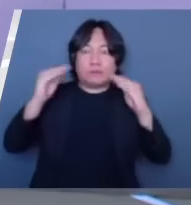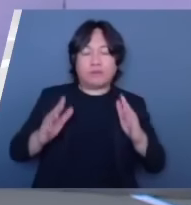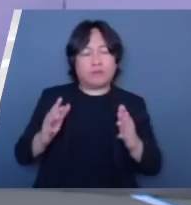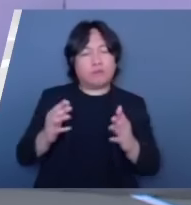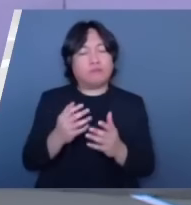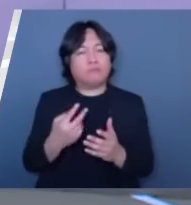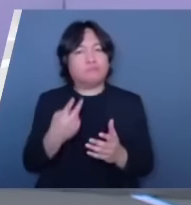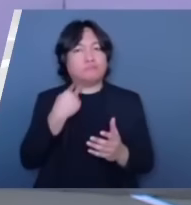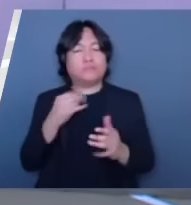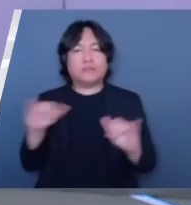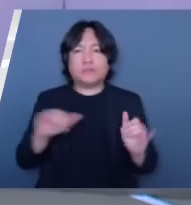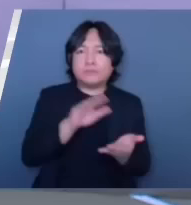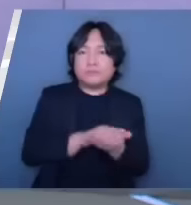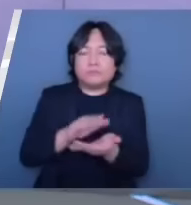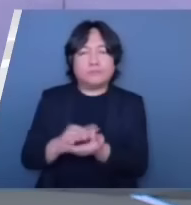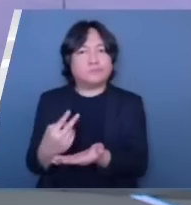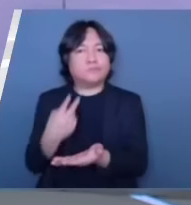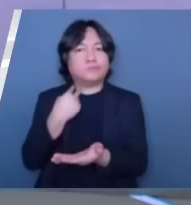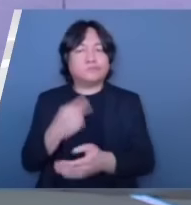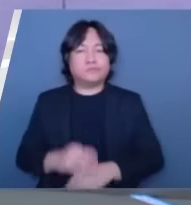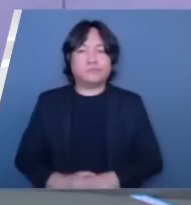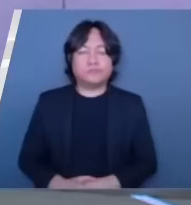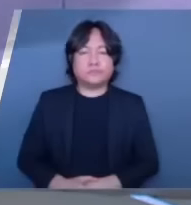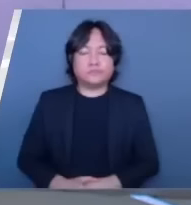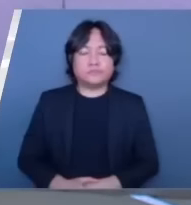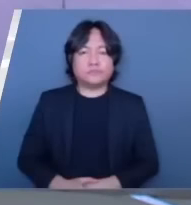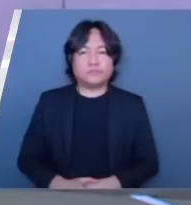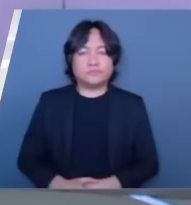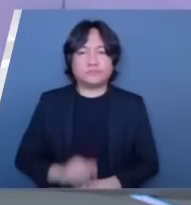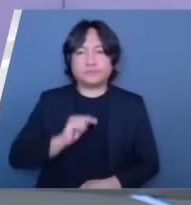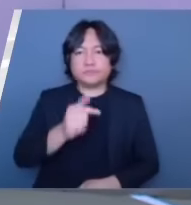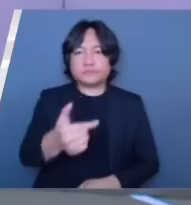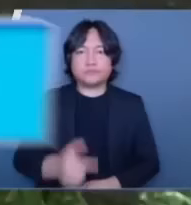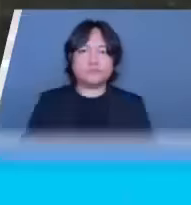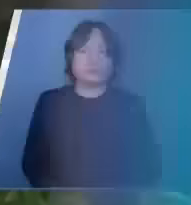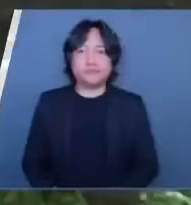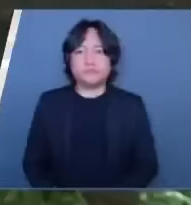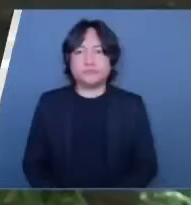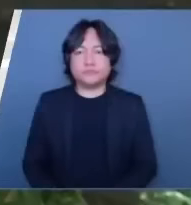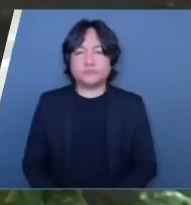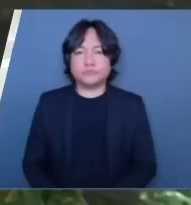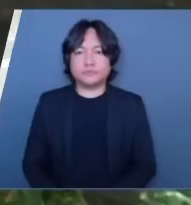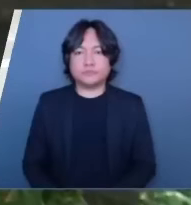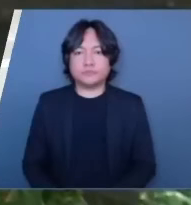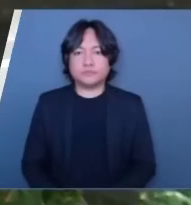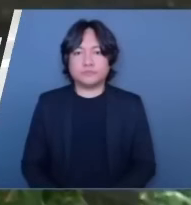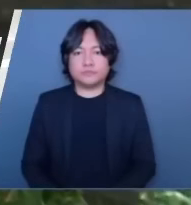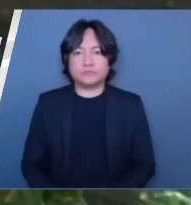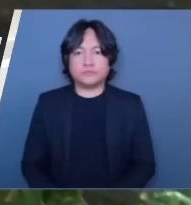paaralan. At mula sa Kasiguran, saksi live si Darlene Kai. Darlene?